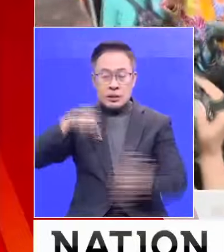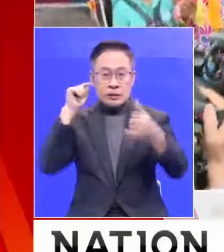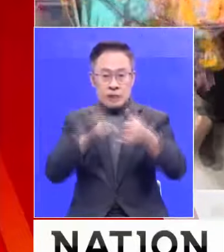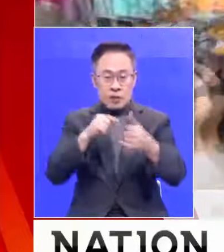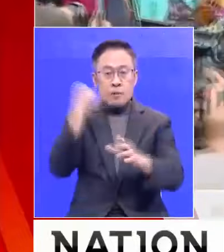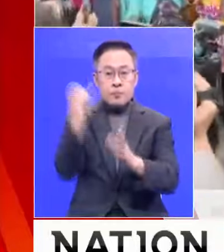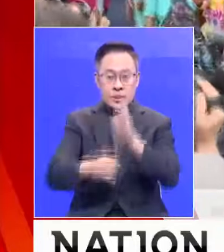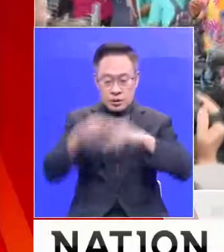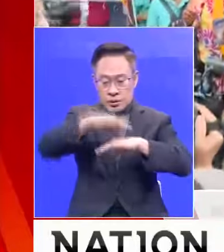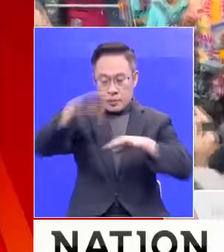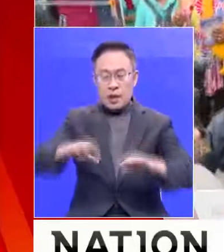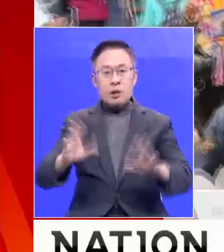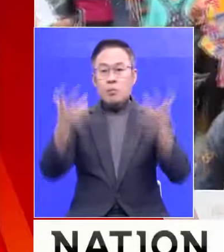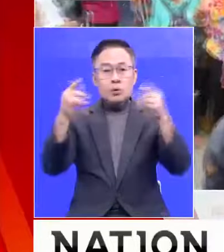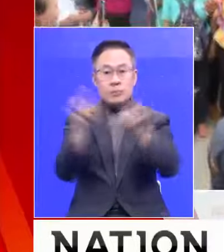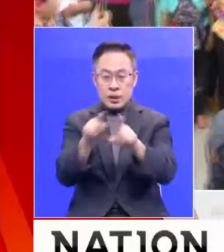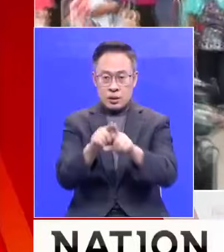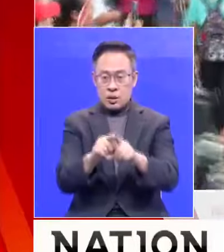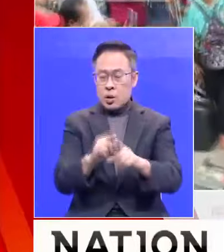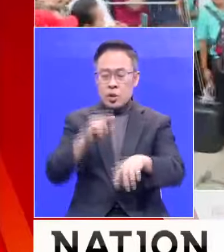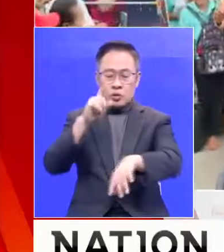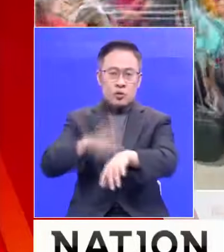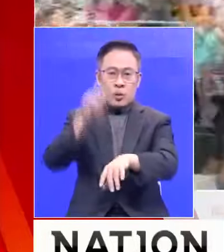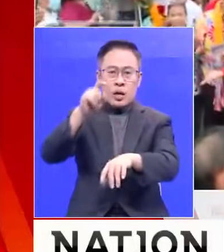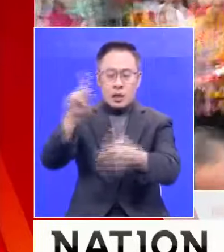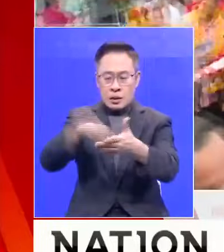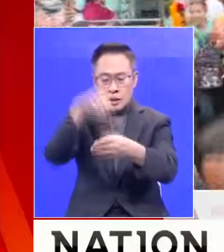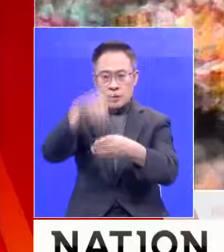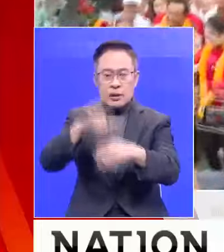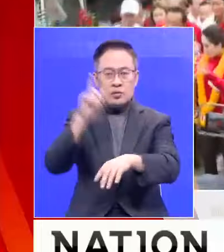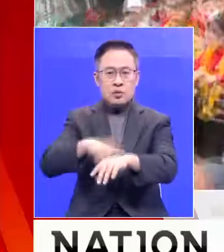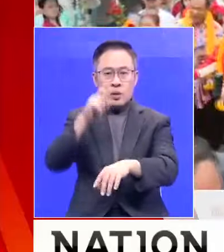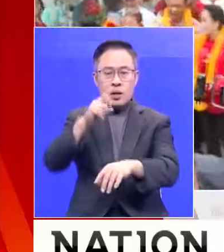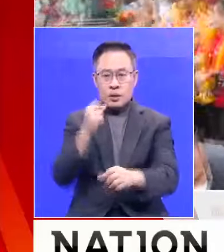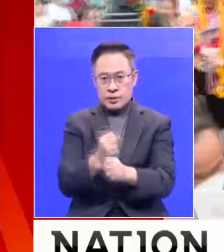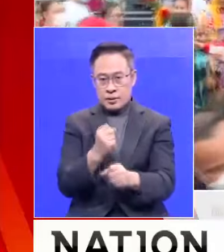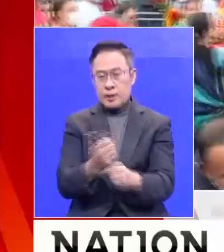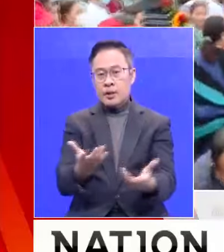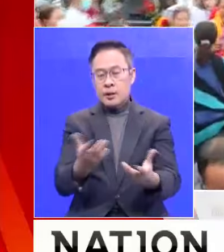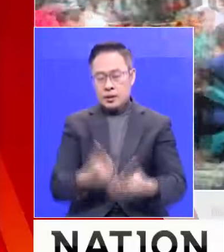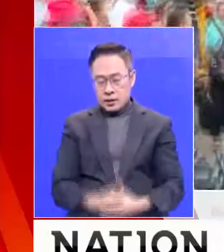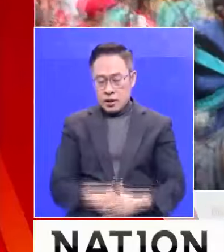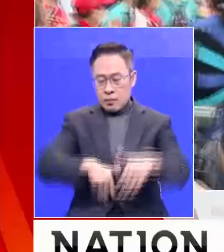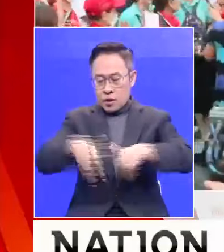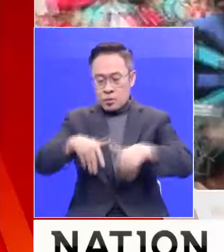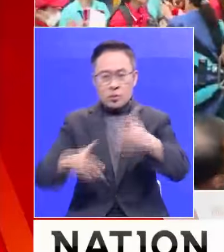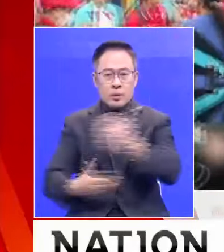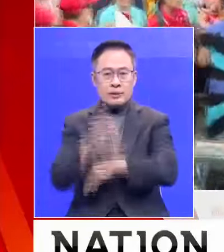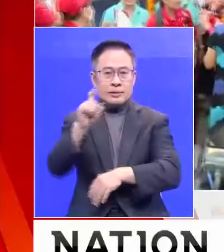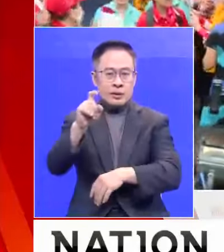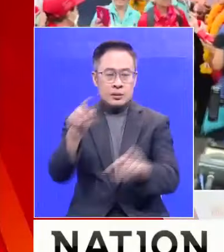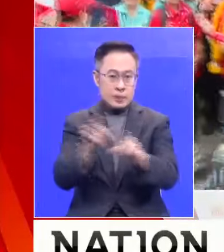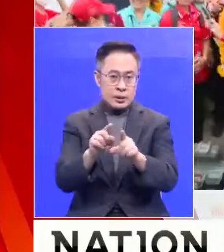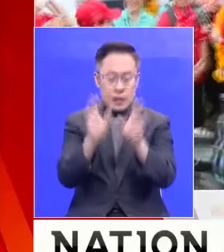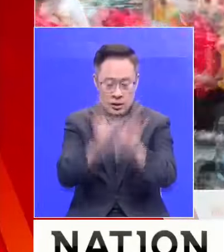แหน่งนายกอบจไปย ิ่ งทำให้ประชาชนเสียโอกาสในการเป็นนายกอบจที่เลือกเข้ามาการตัดสินใจคืนอำนาจให้กับประชาช